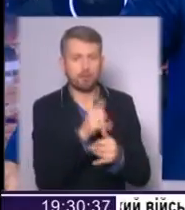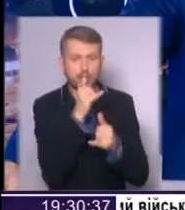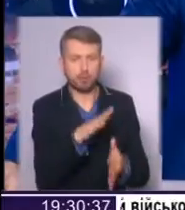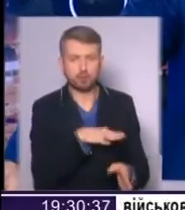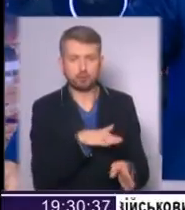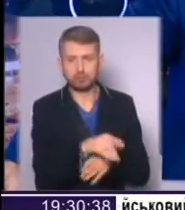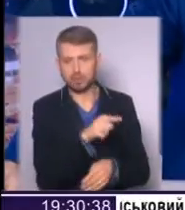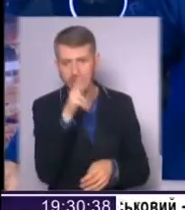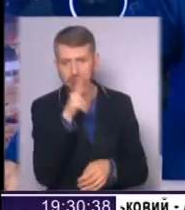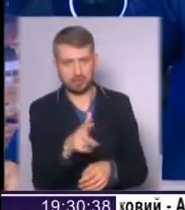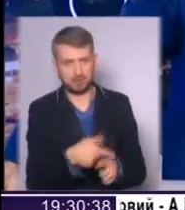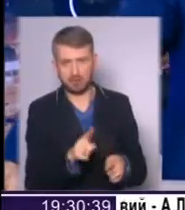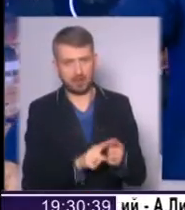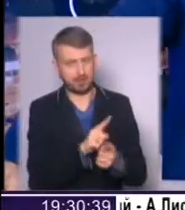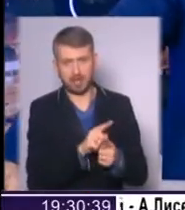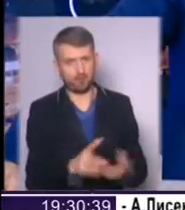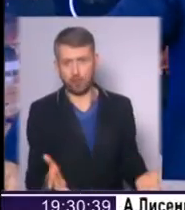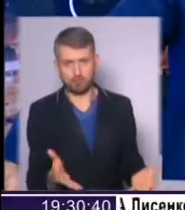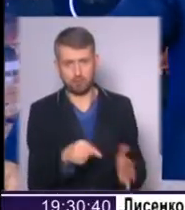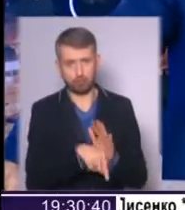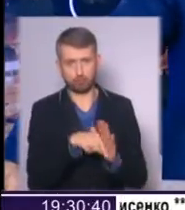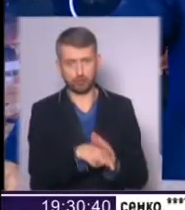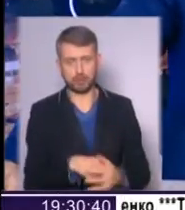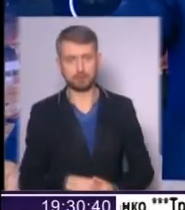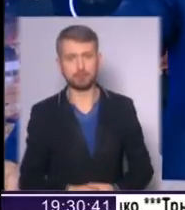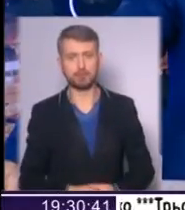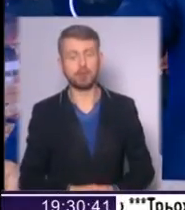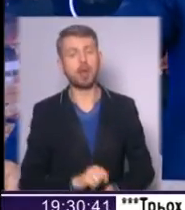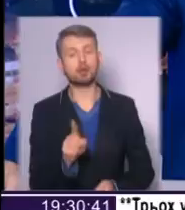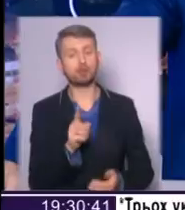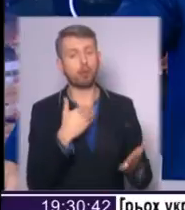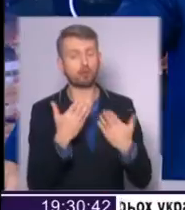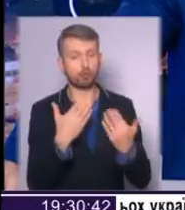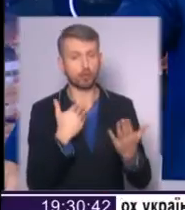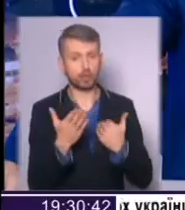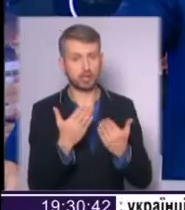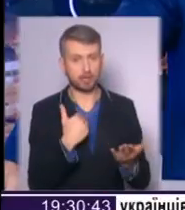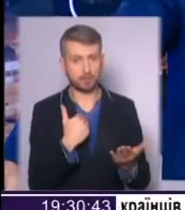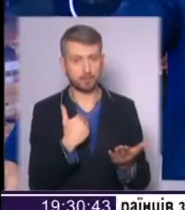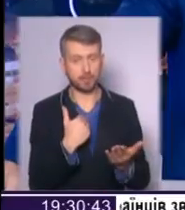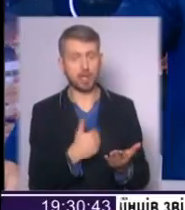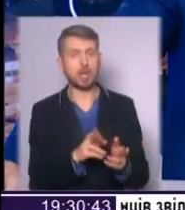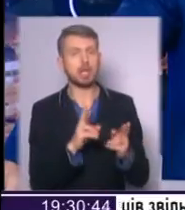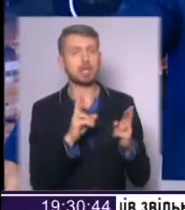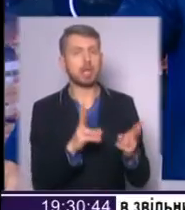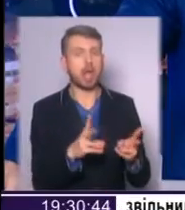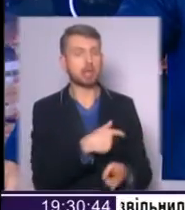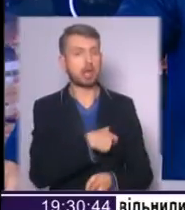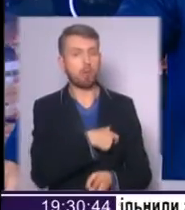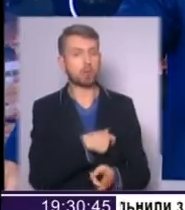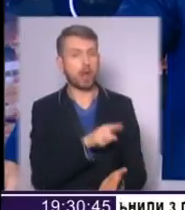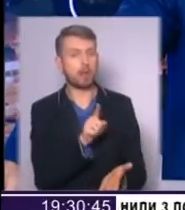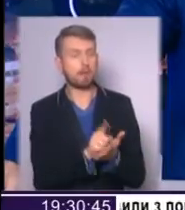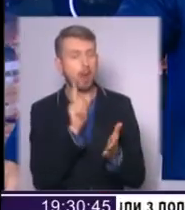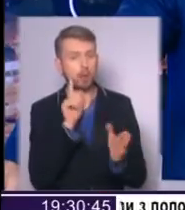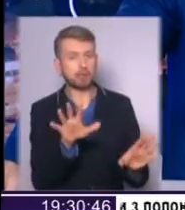за 3 місяці. Це не є реформа по своїй суті. А що стосується, яким чином депутати мають